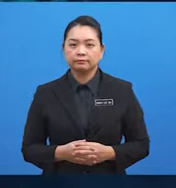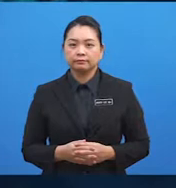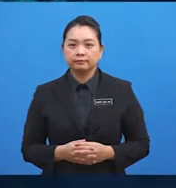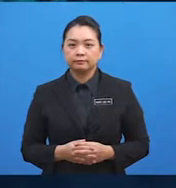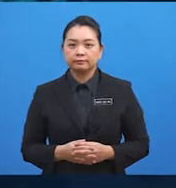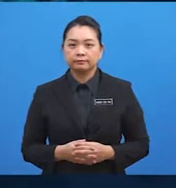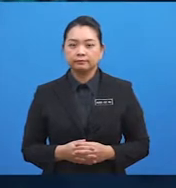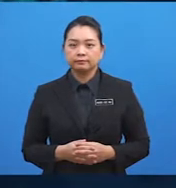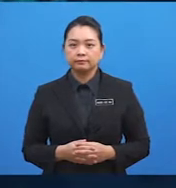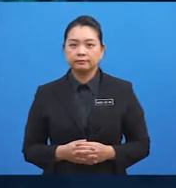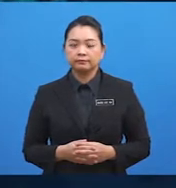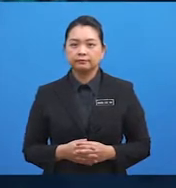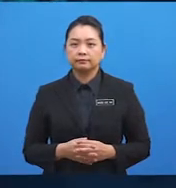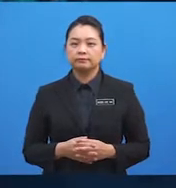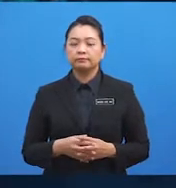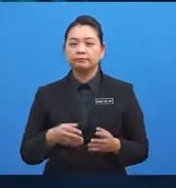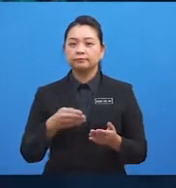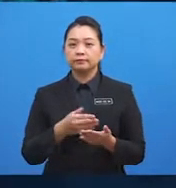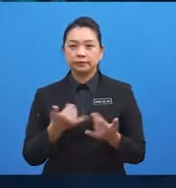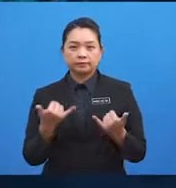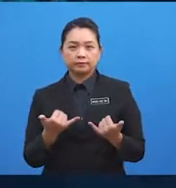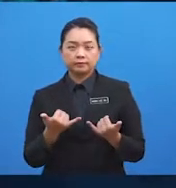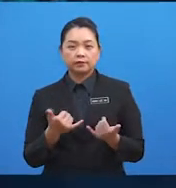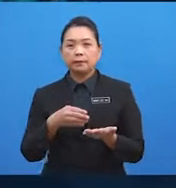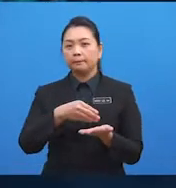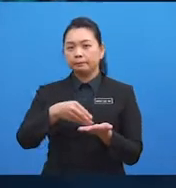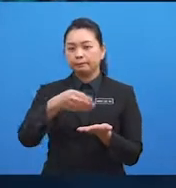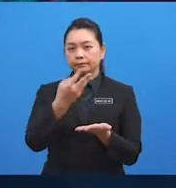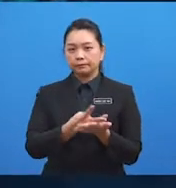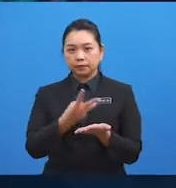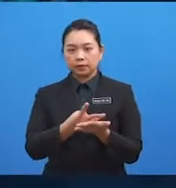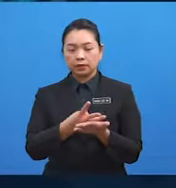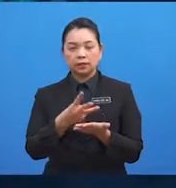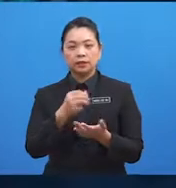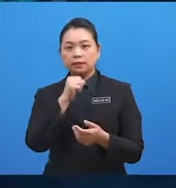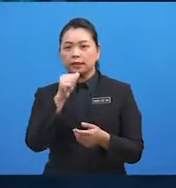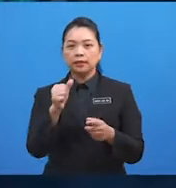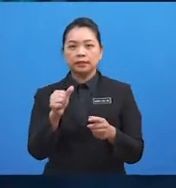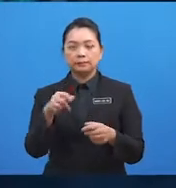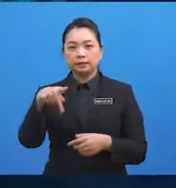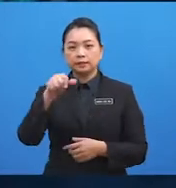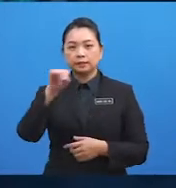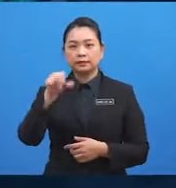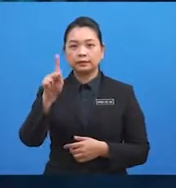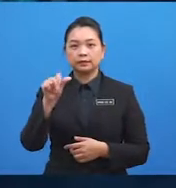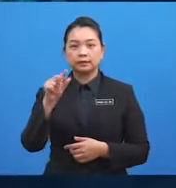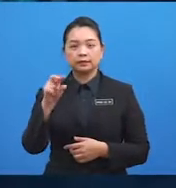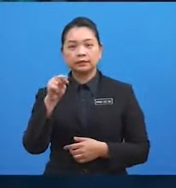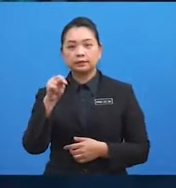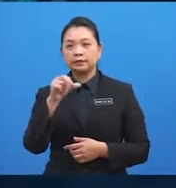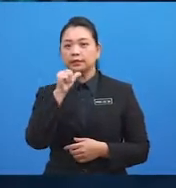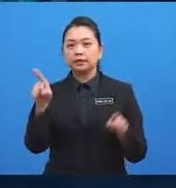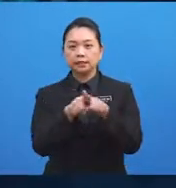Murid-murid, pembiayaan pajakan tidak sama dengan sewa beli. Bagi pembiayaan